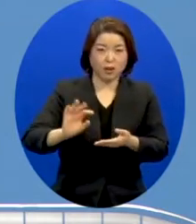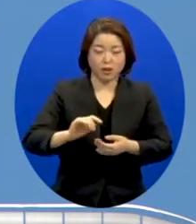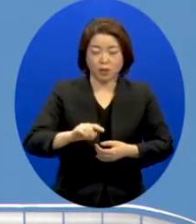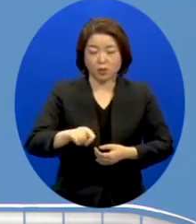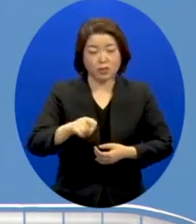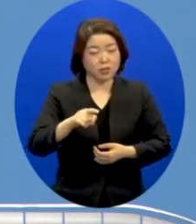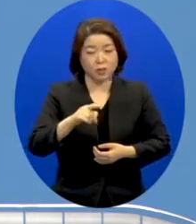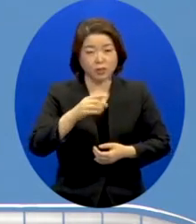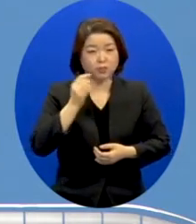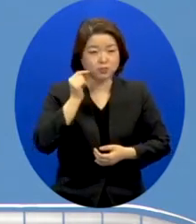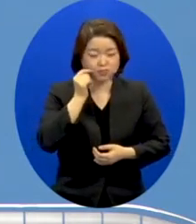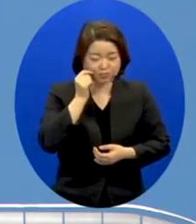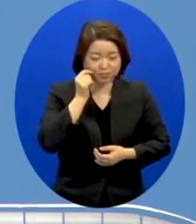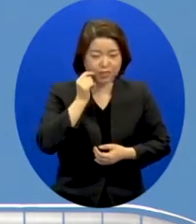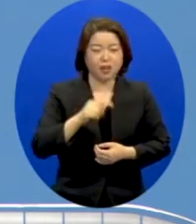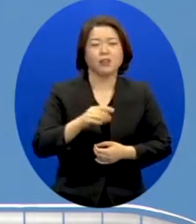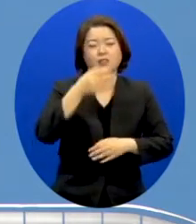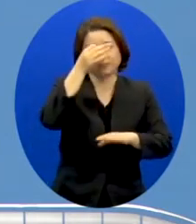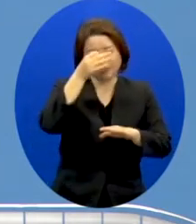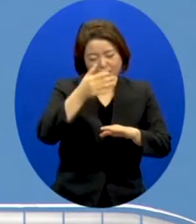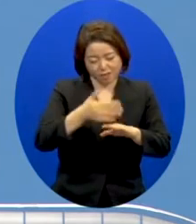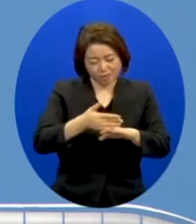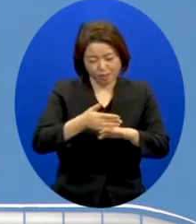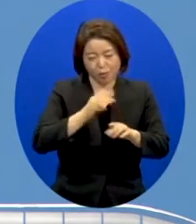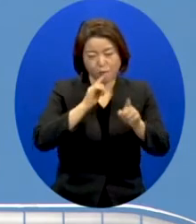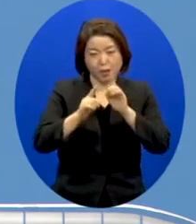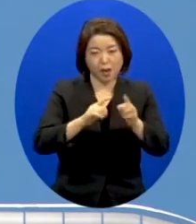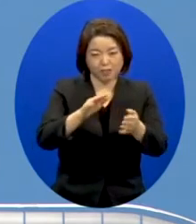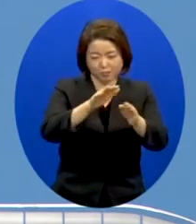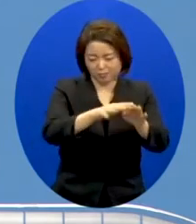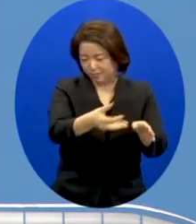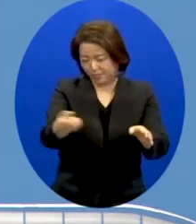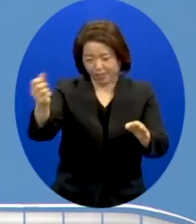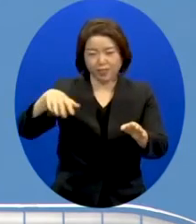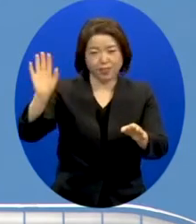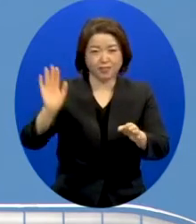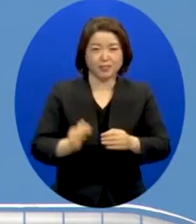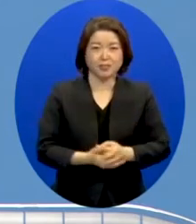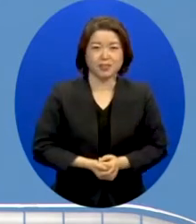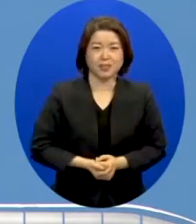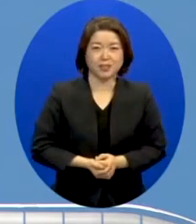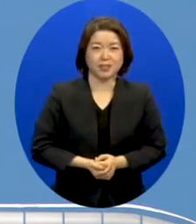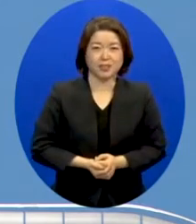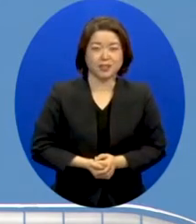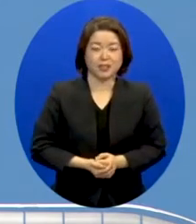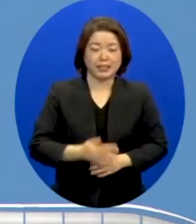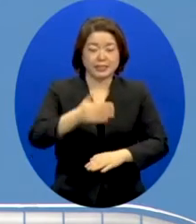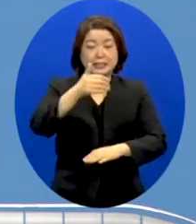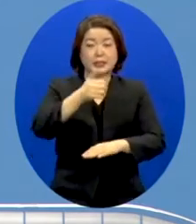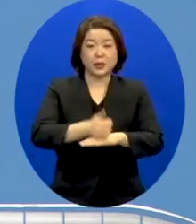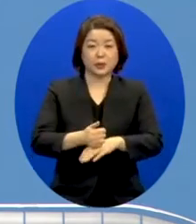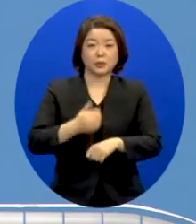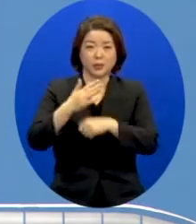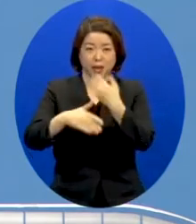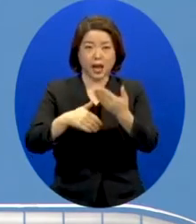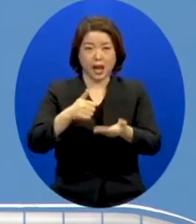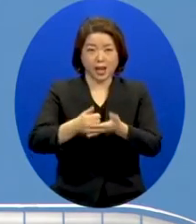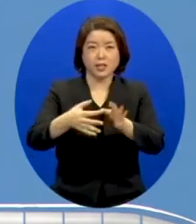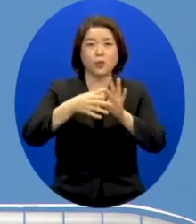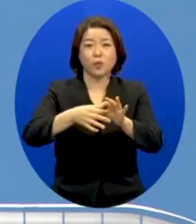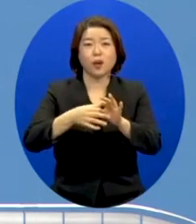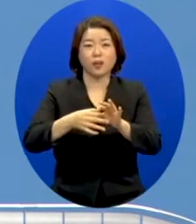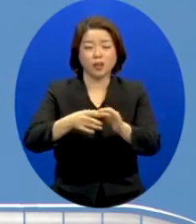죄송해요 그리고 가 뜨는 것 예 결국은 하나님과의 관계에 문제가 있었던 거예요 하나님과